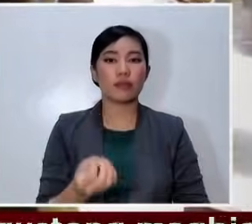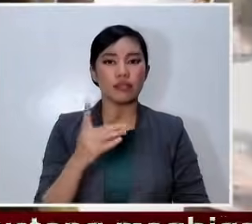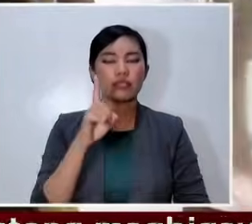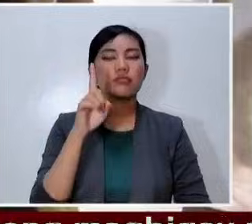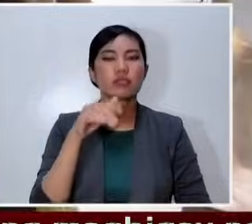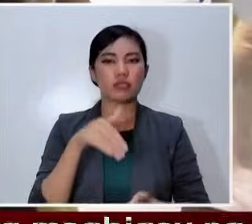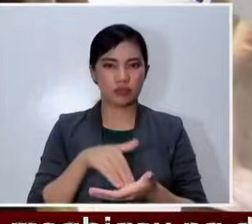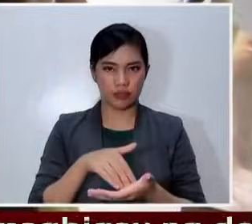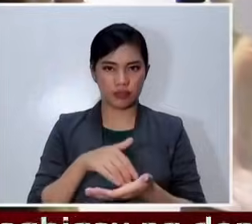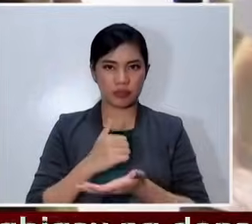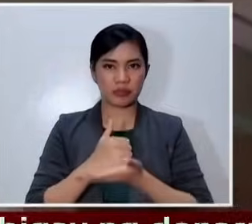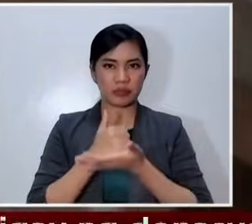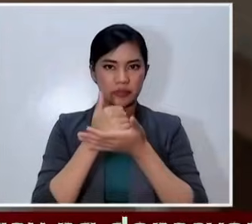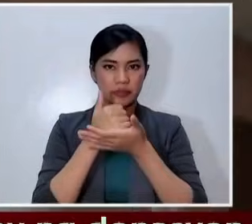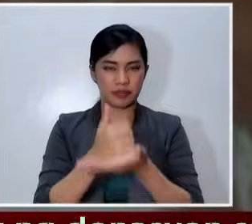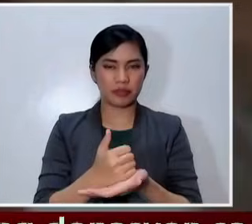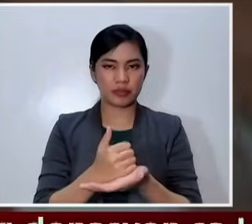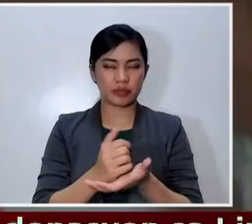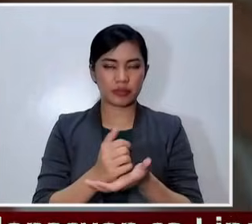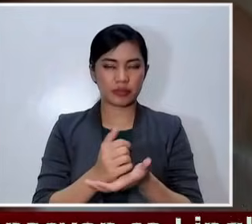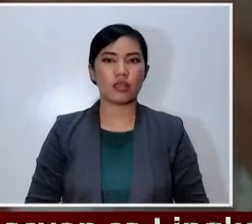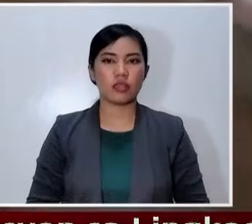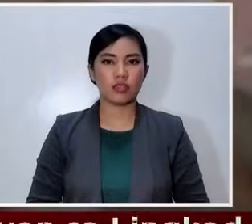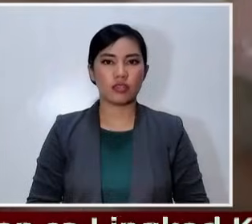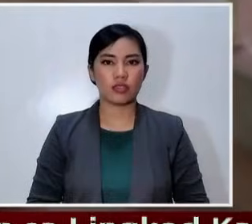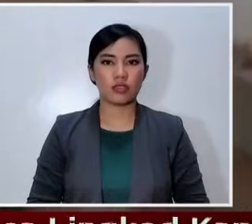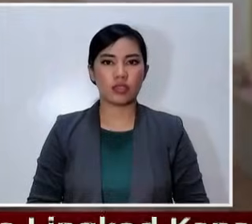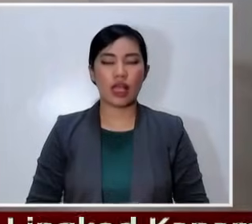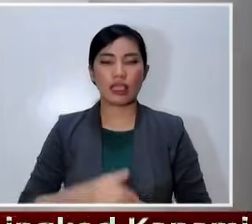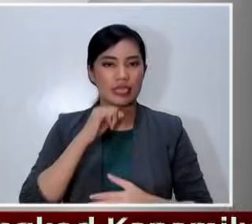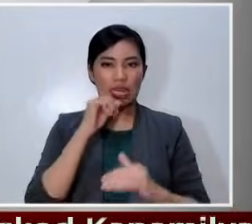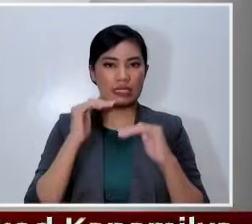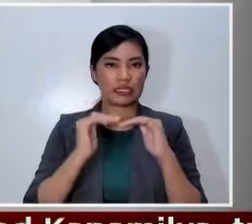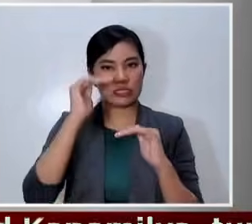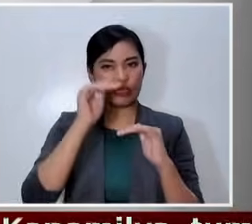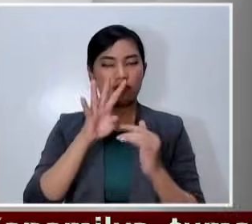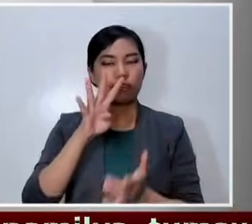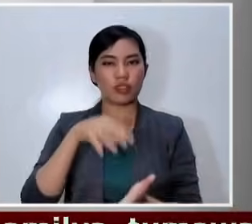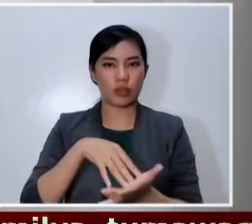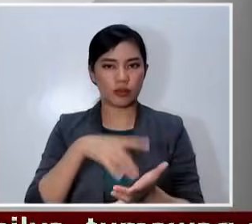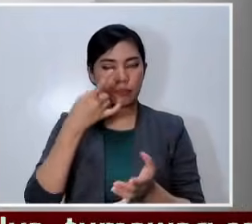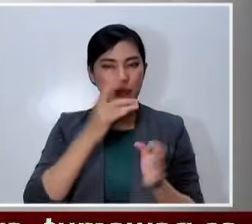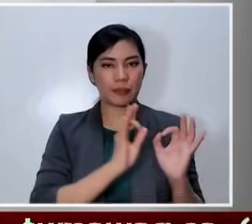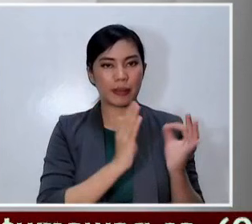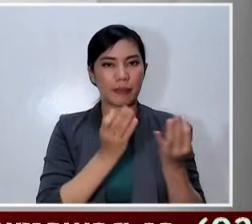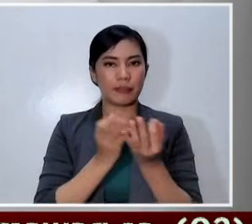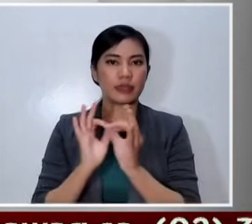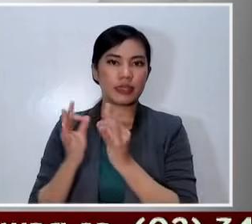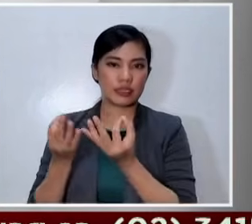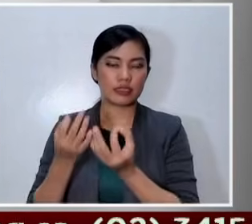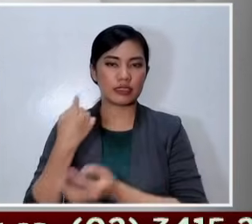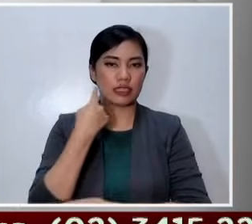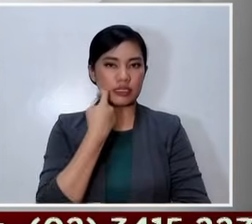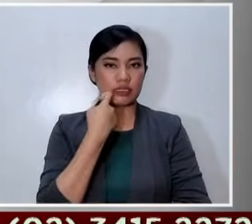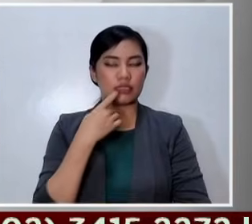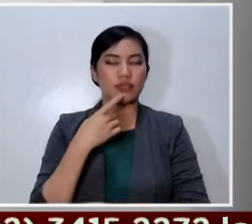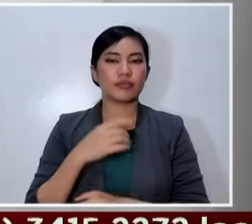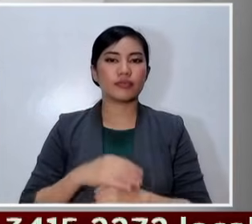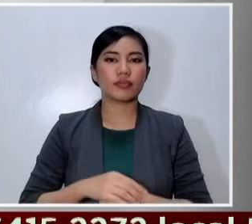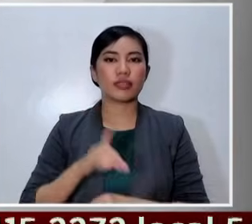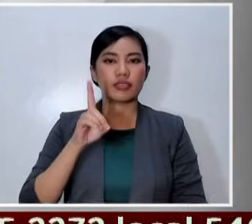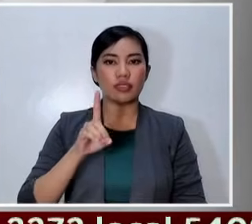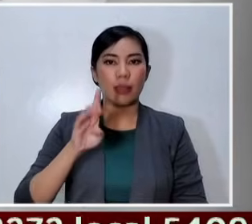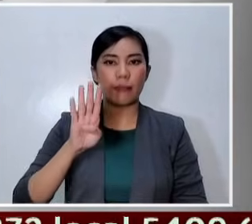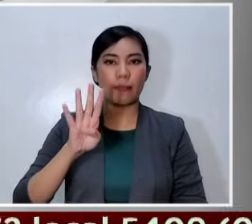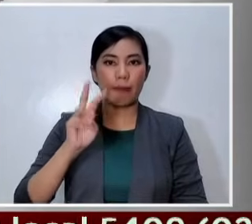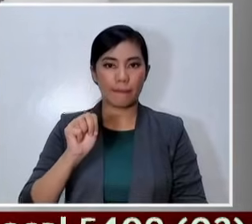dapat lumagpas ng 4,000 piso kada pamilya. Kanina, ibinigay na ng Department of Budget and Management ang nasa